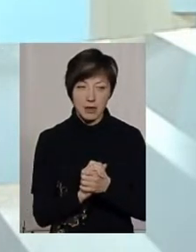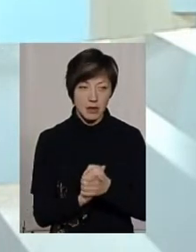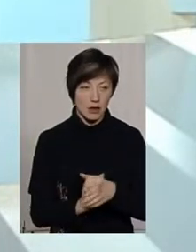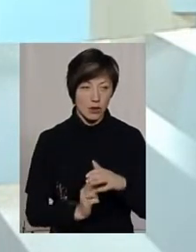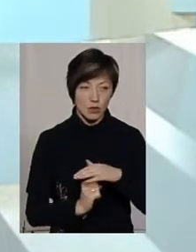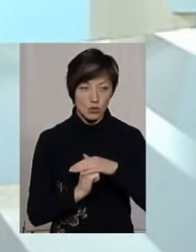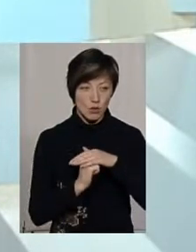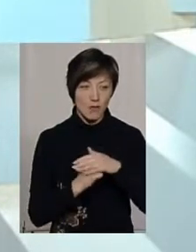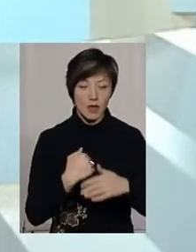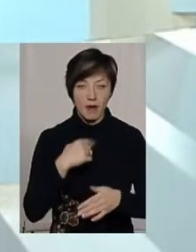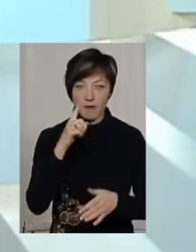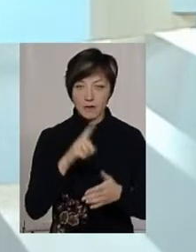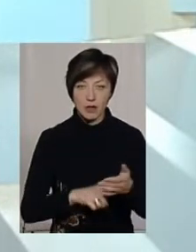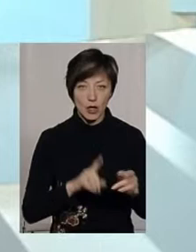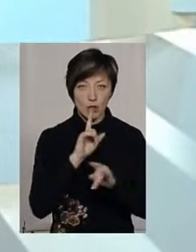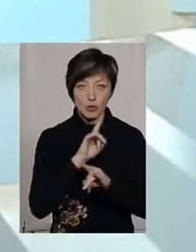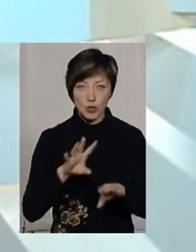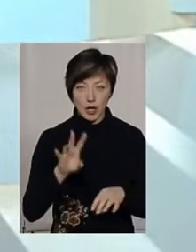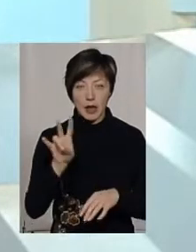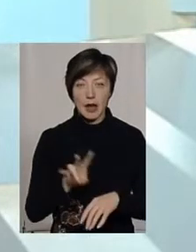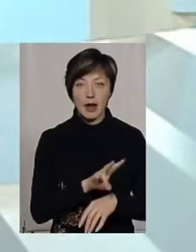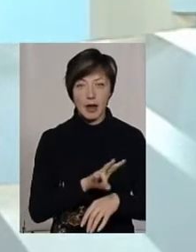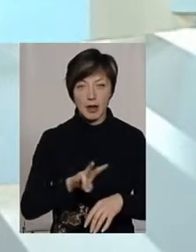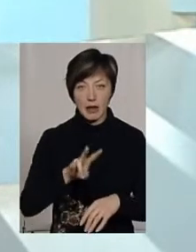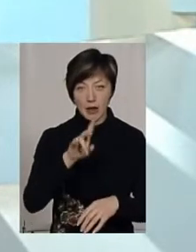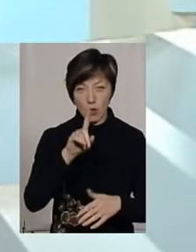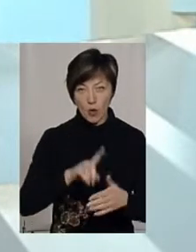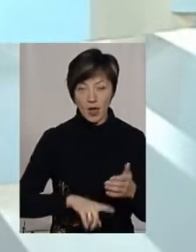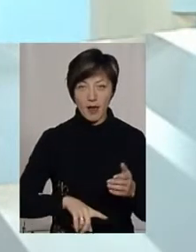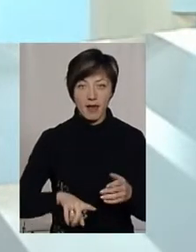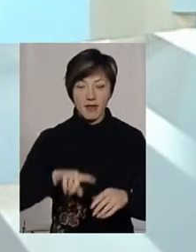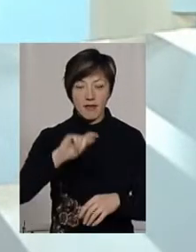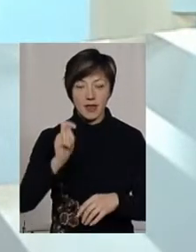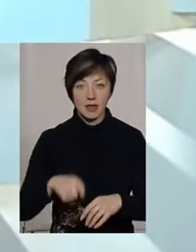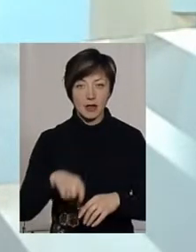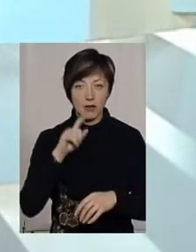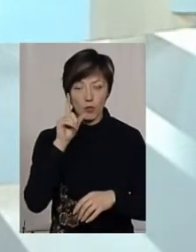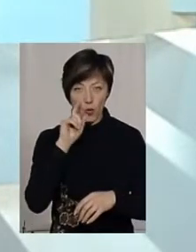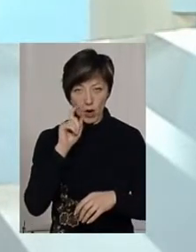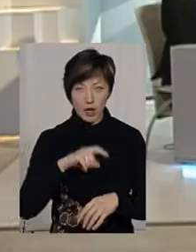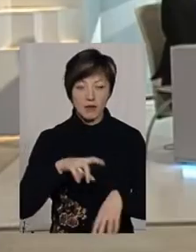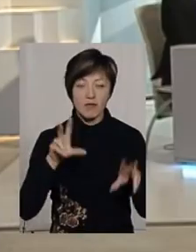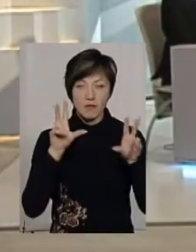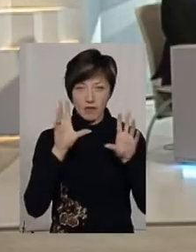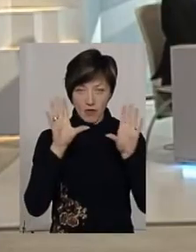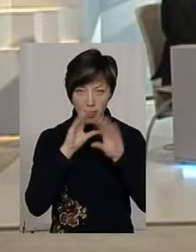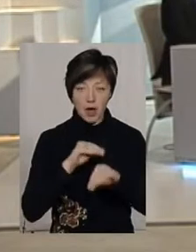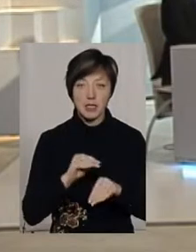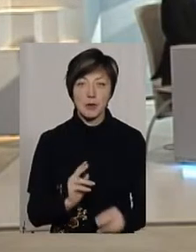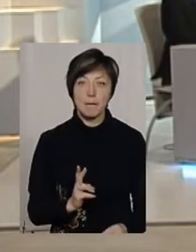Я вірю, що не буде релігійної війни в Україні. Я думаю, що вдасться її попередити,